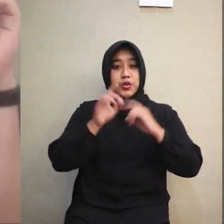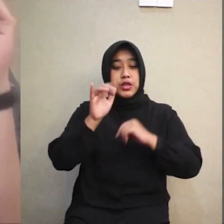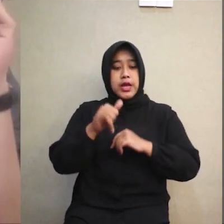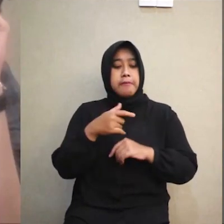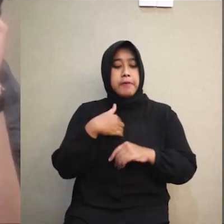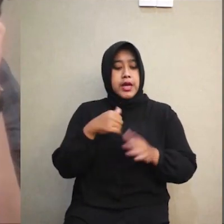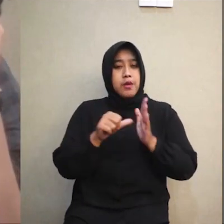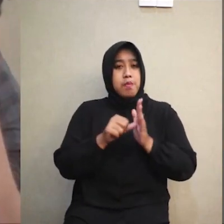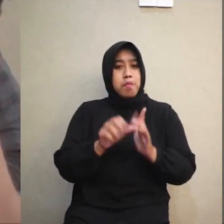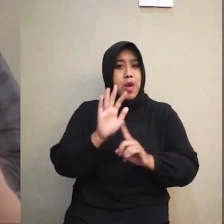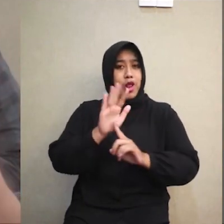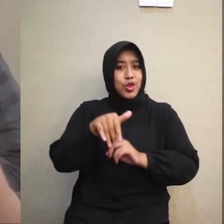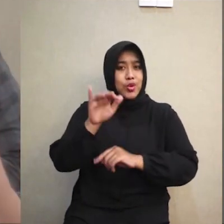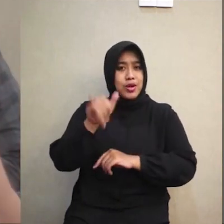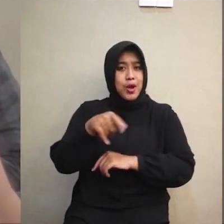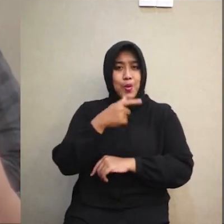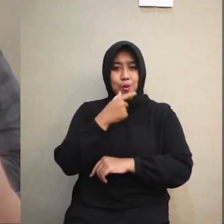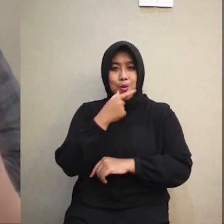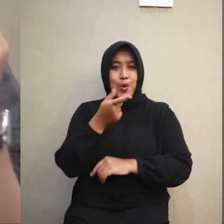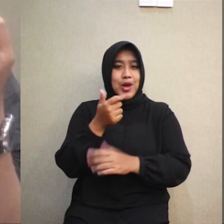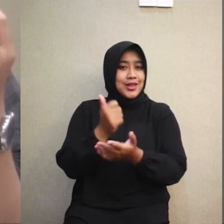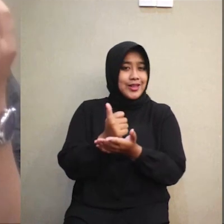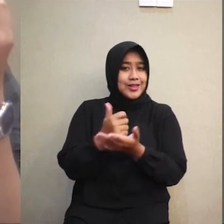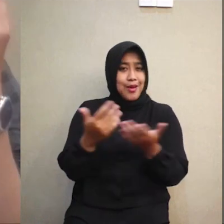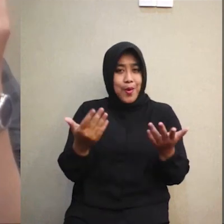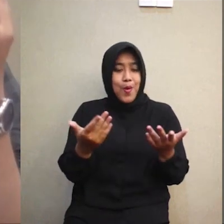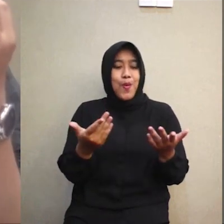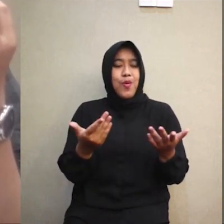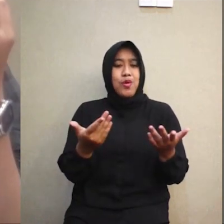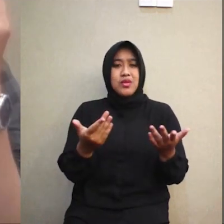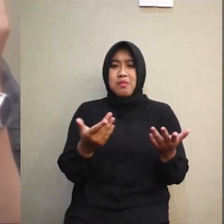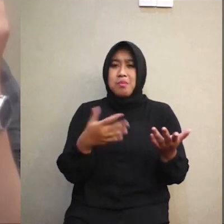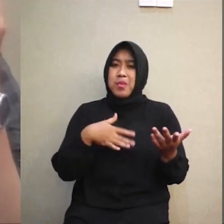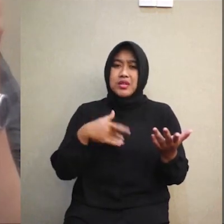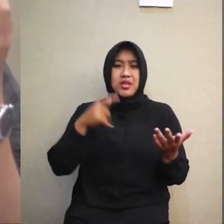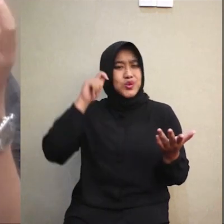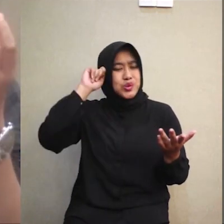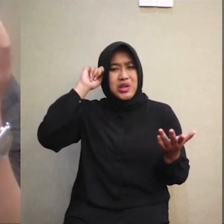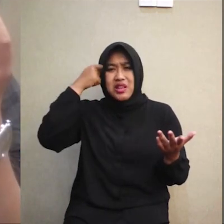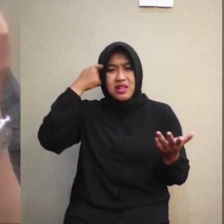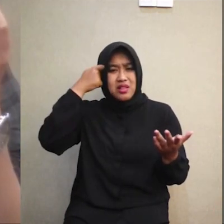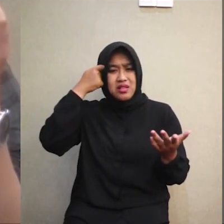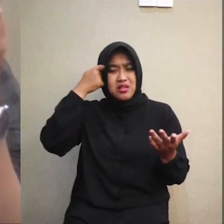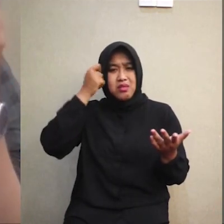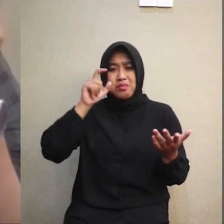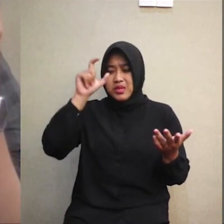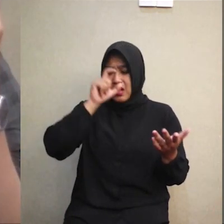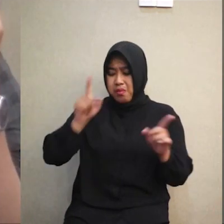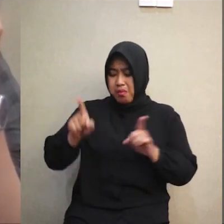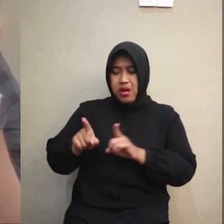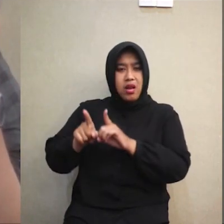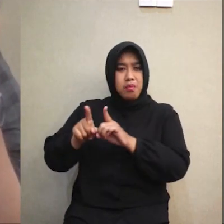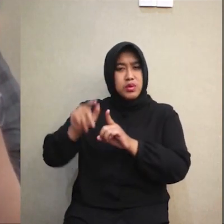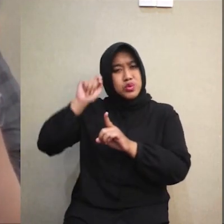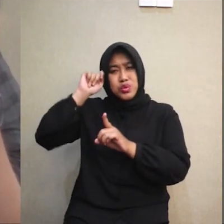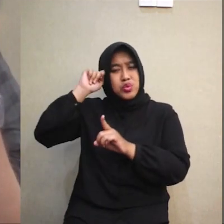yang dibantu itu Nah itu kan ternyata agak kesulitan mencari pendampingnya karena